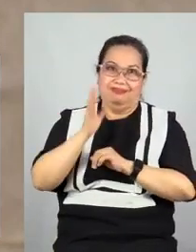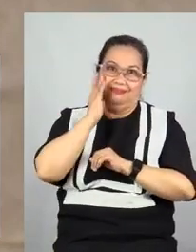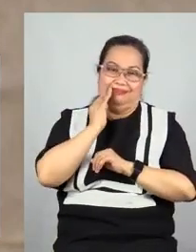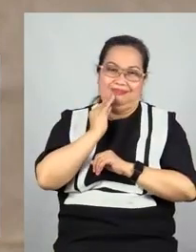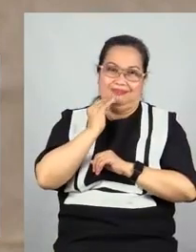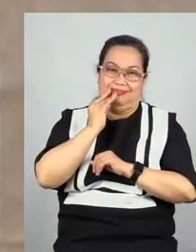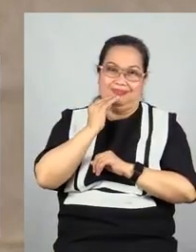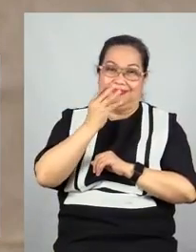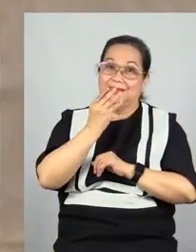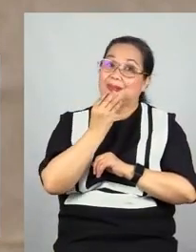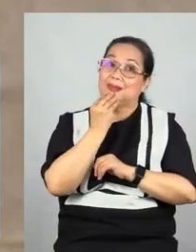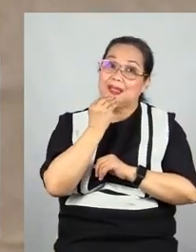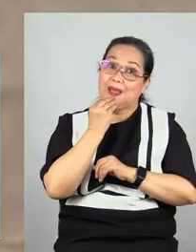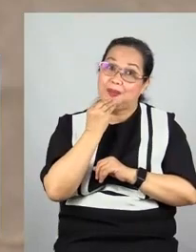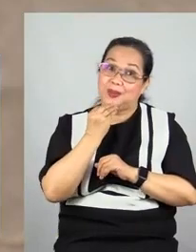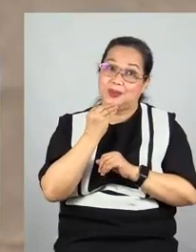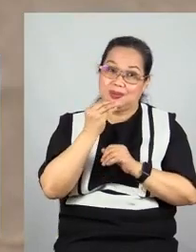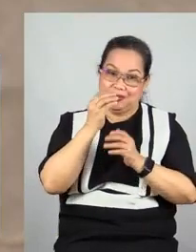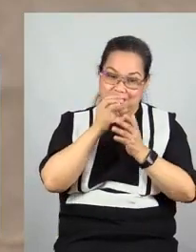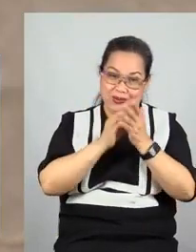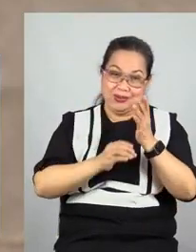Sabi sa Hebrews 4:15,